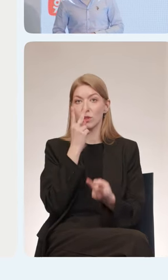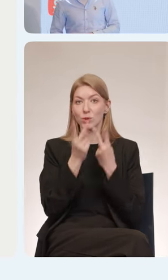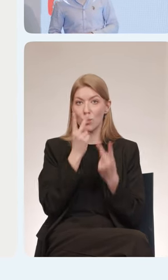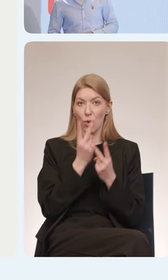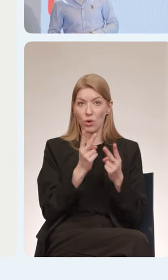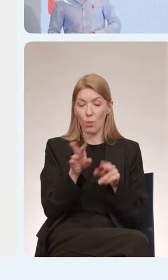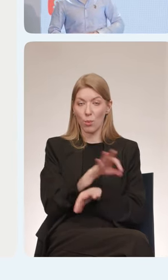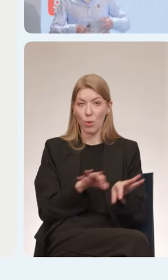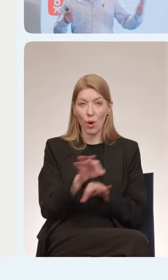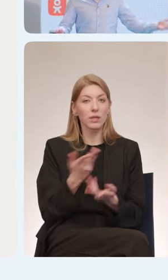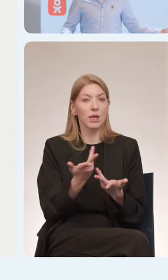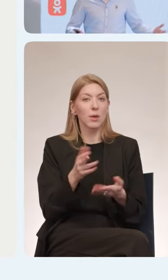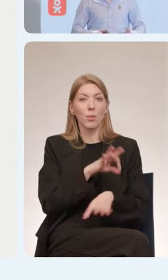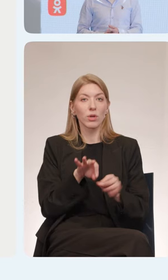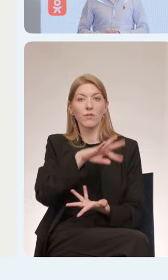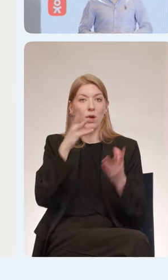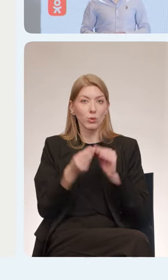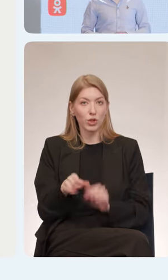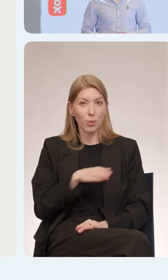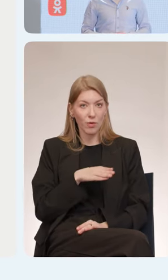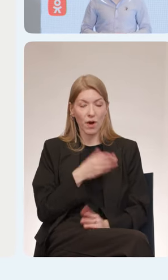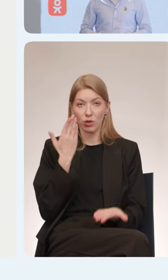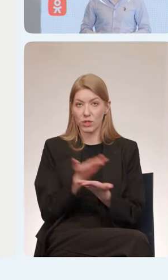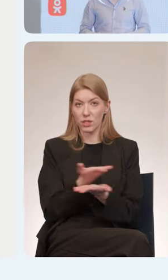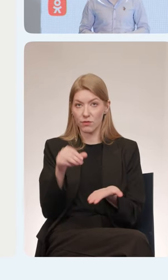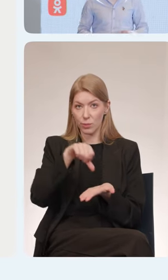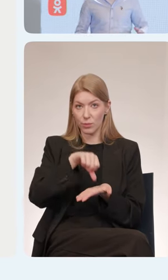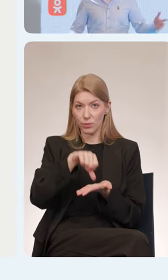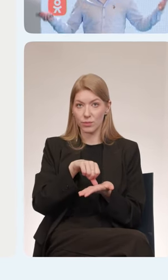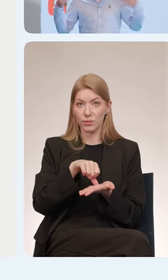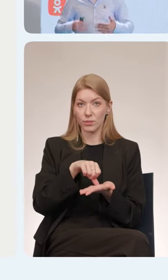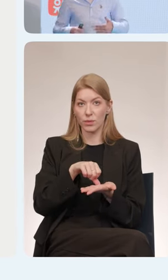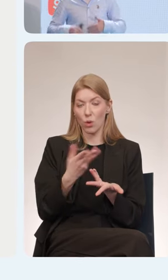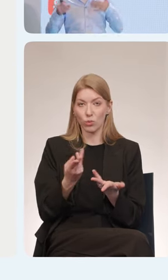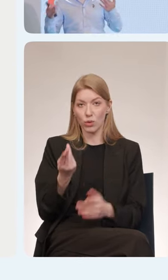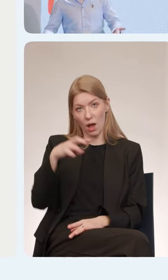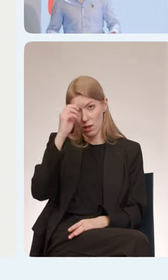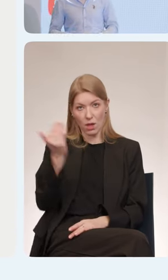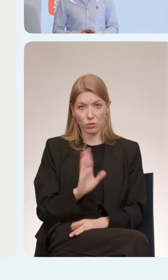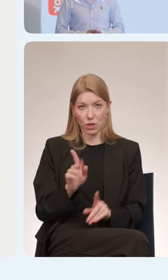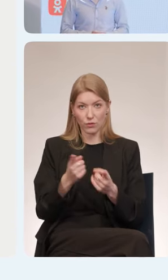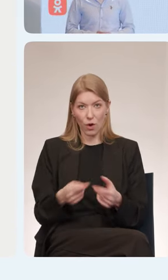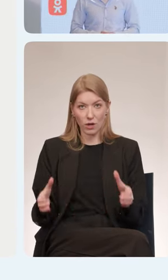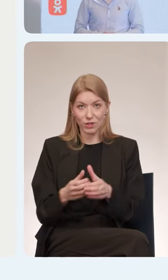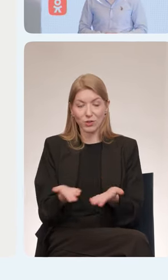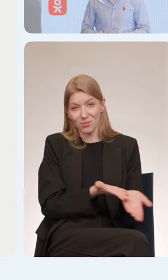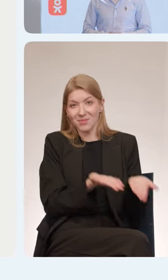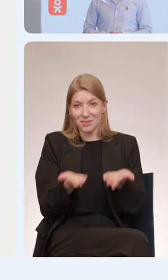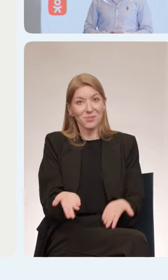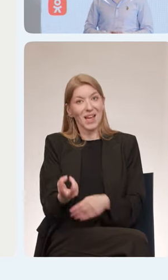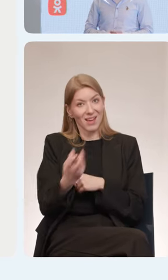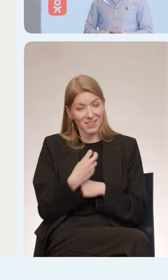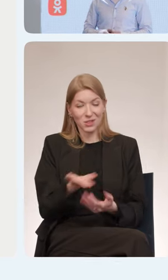вообще бывают. Если вы представляете какую-то некоммерческую организацию, приходите, и мы, собственно, вам